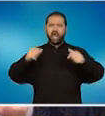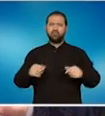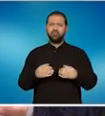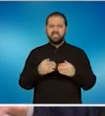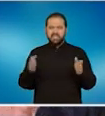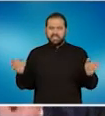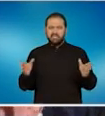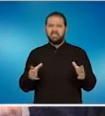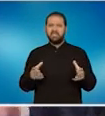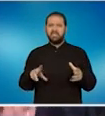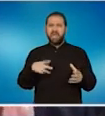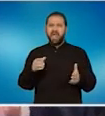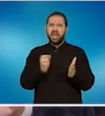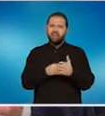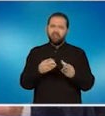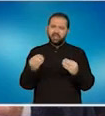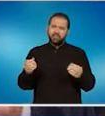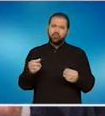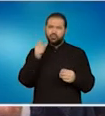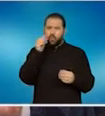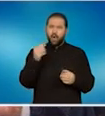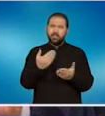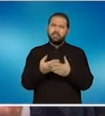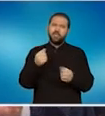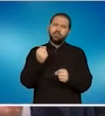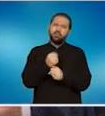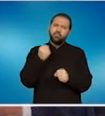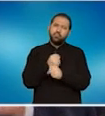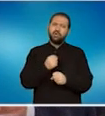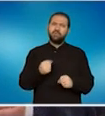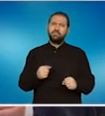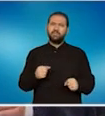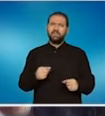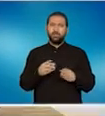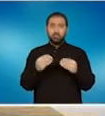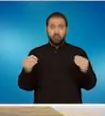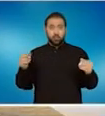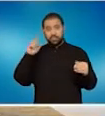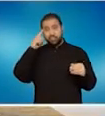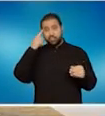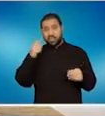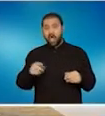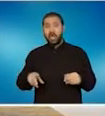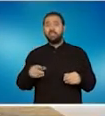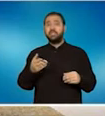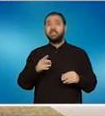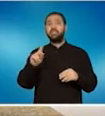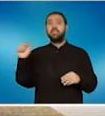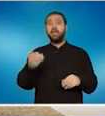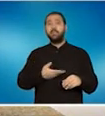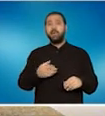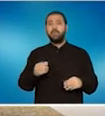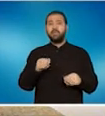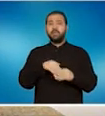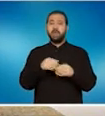se deschiseseră, forța de muncă era adusă de prin sate. Și mulți știau de părinte, mergea din autobuz, vorba de la